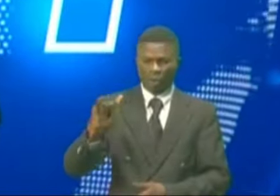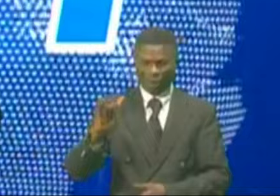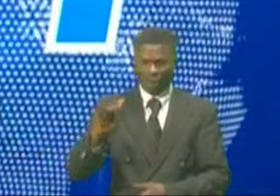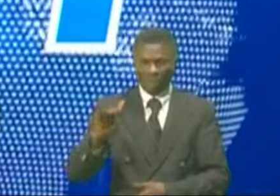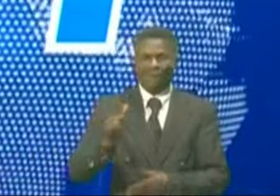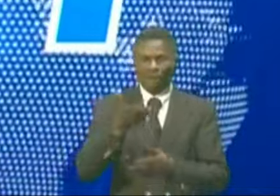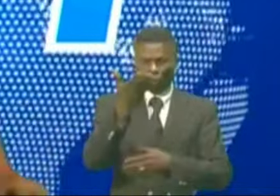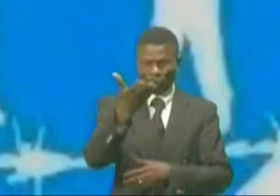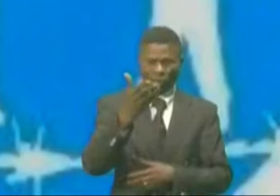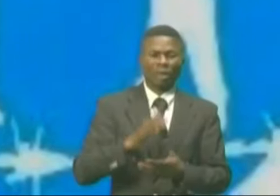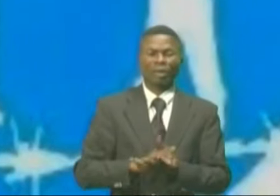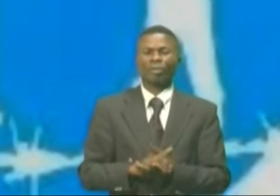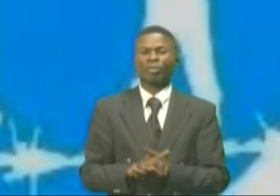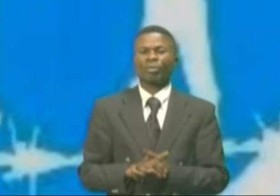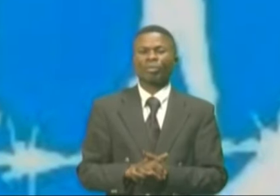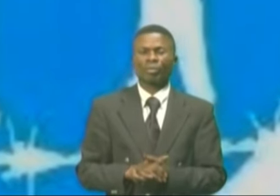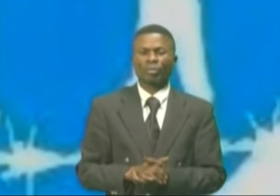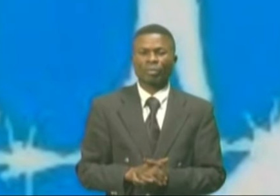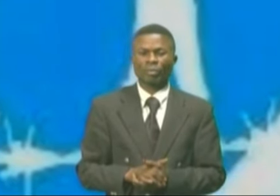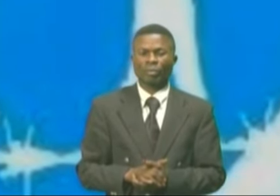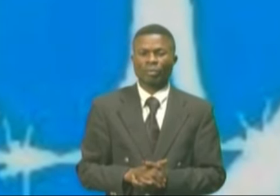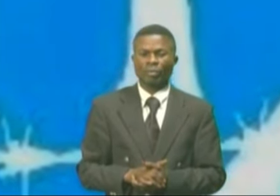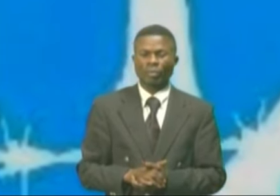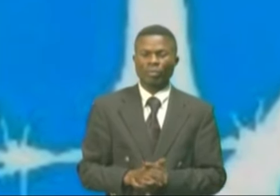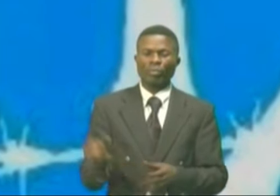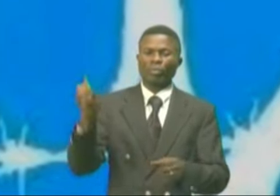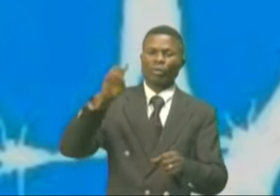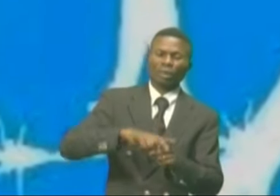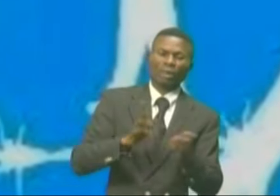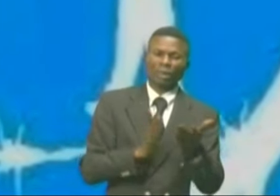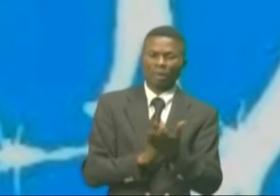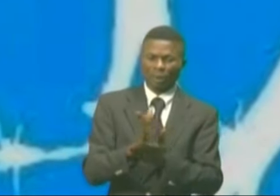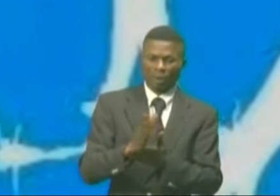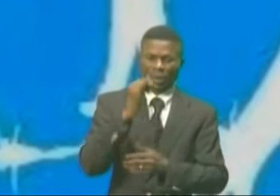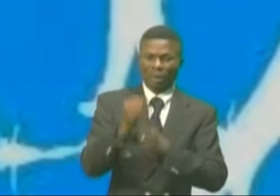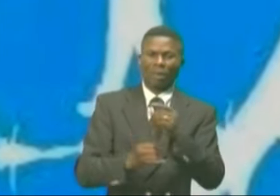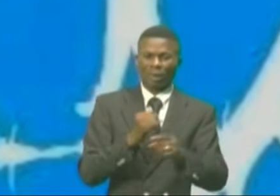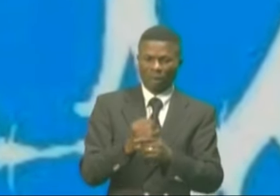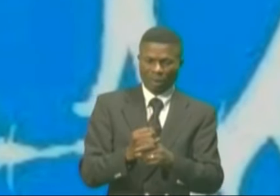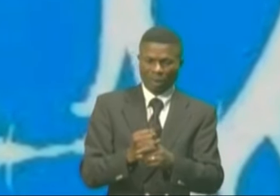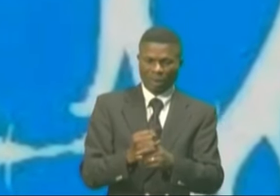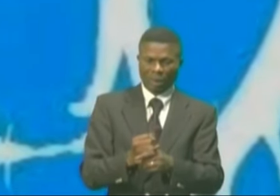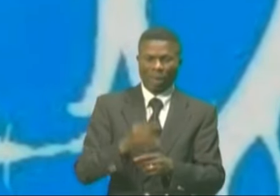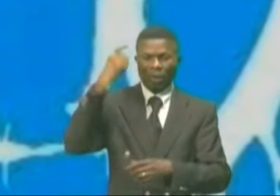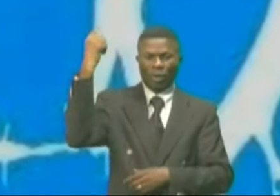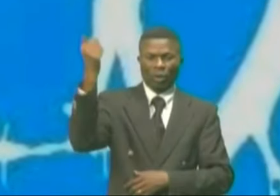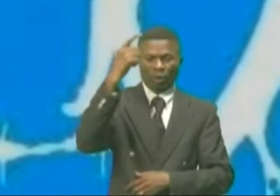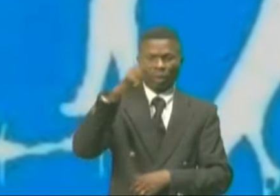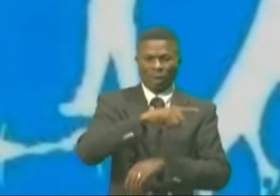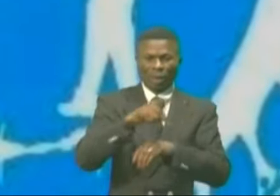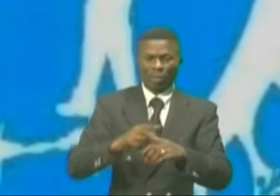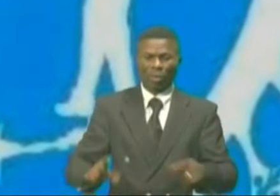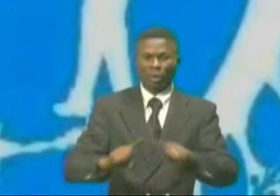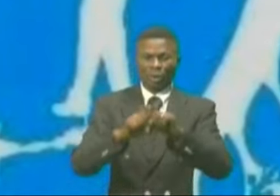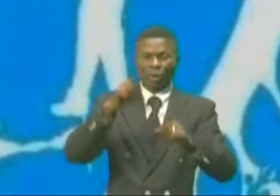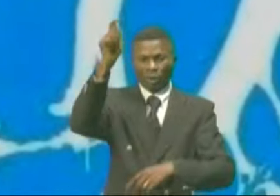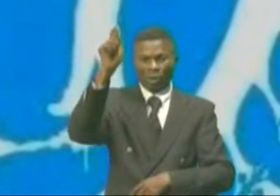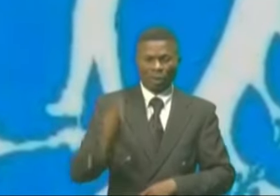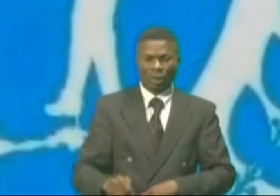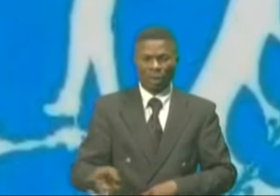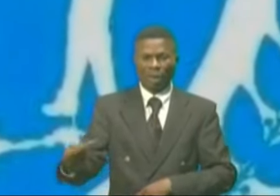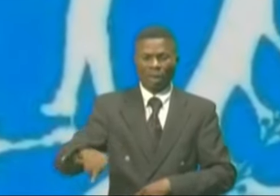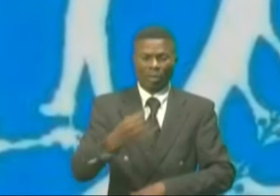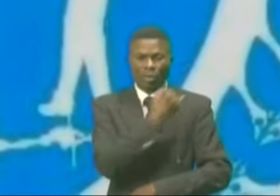ces reportages. Les auteurs de violations de droit international humanitaire en période de conflits armés en